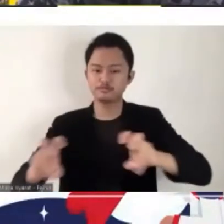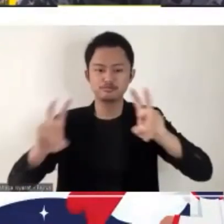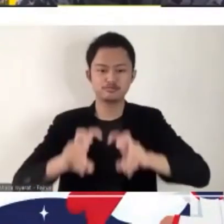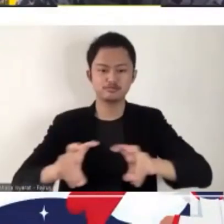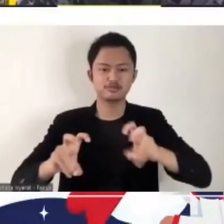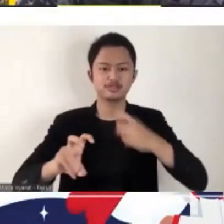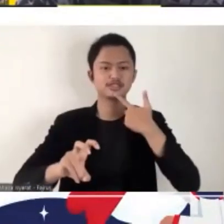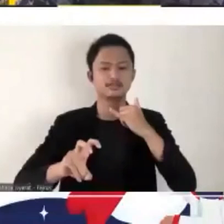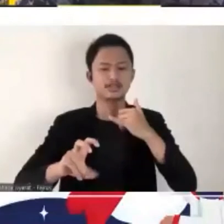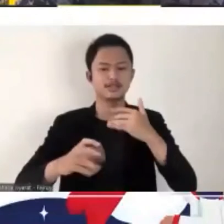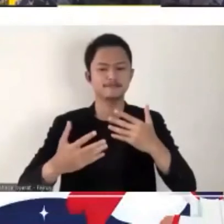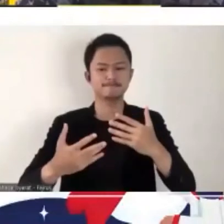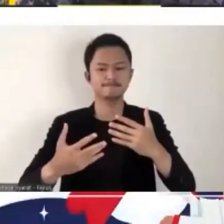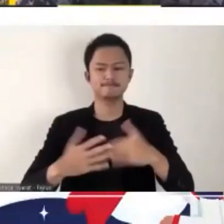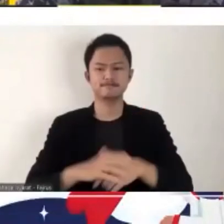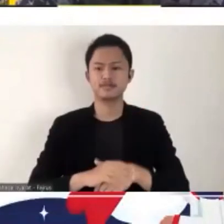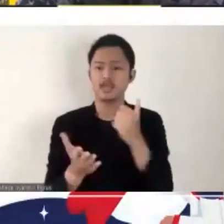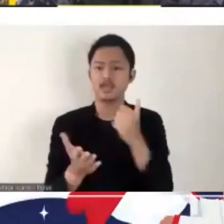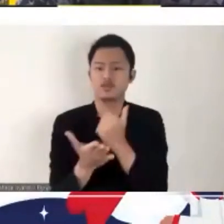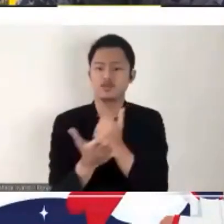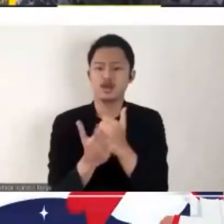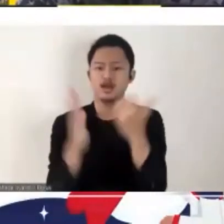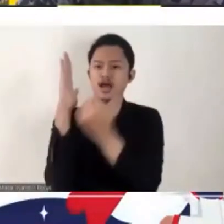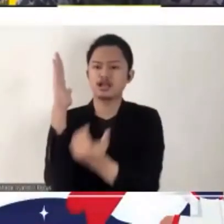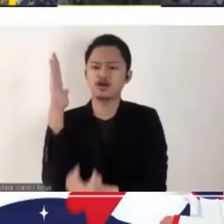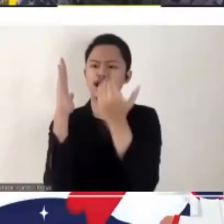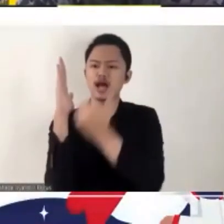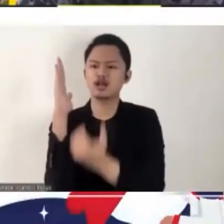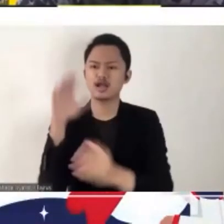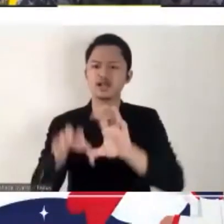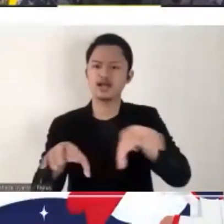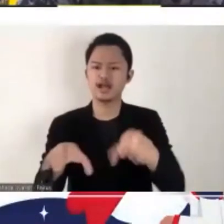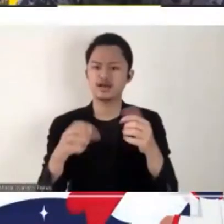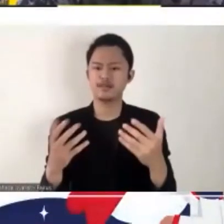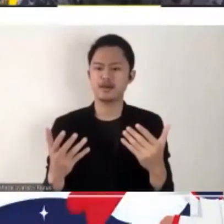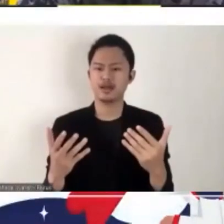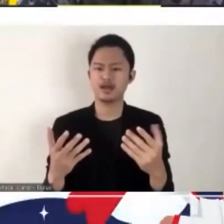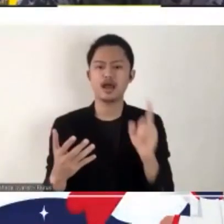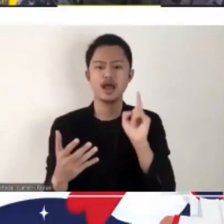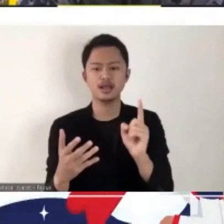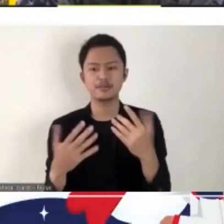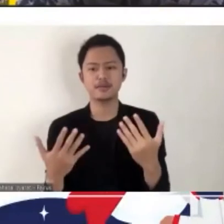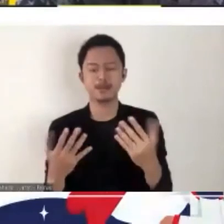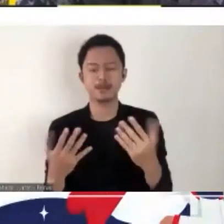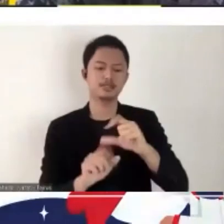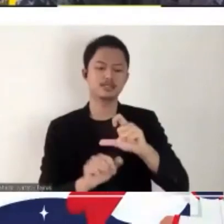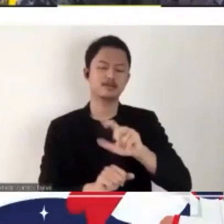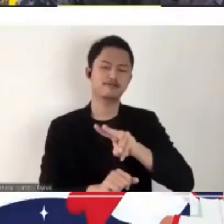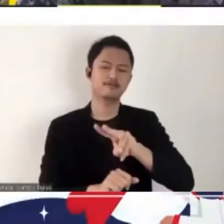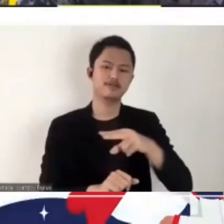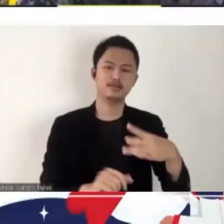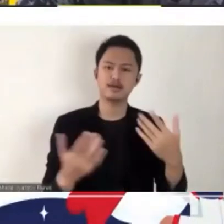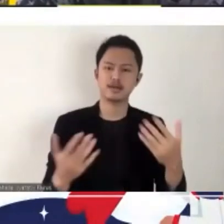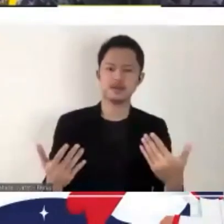Identifikasi apa saja sebenarnya peraturan-peraturan di daerah ini yang kemudian sudah ada terkait dengan PCB yg sebenarnya inilah yang